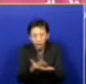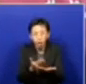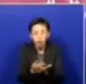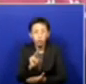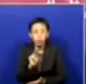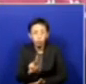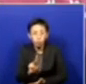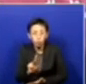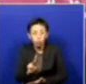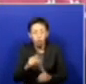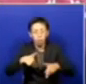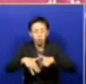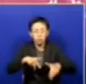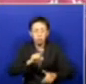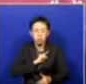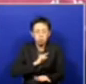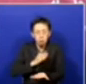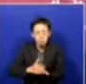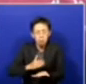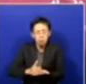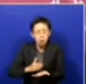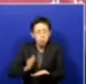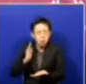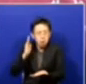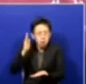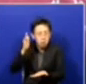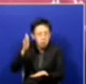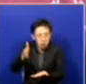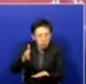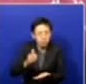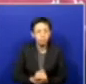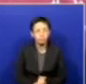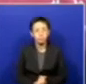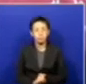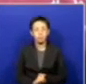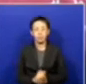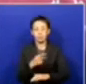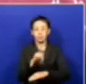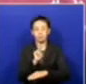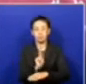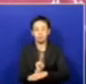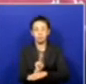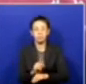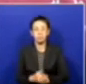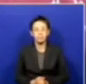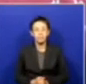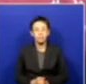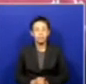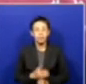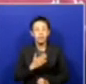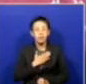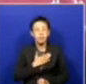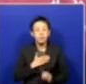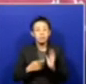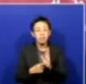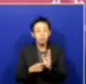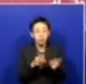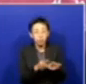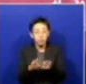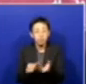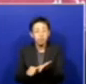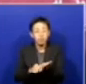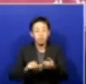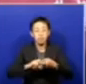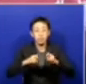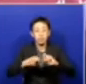ของพี่น้องประชาชนต่อไปในอนาคตค่ะท่านประธานคะที่ดิฉันได้นำเสนอแนวทางแก้ไข